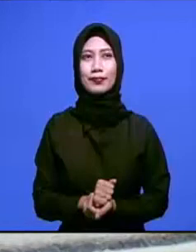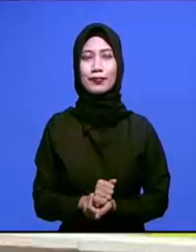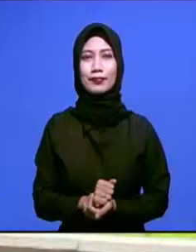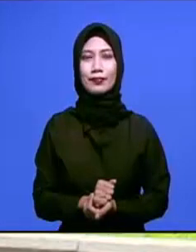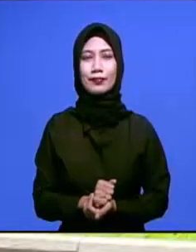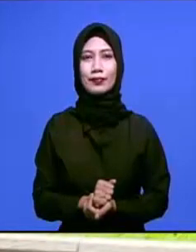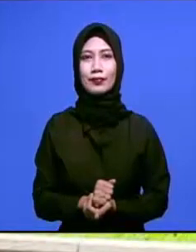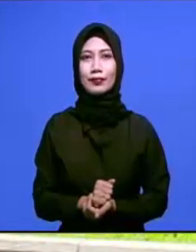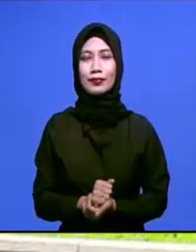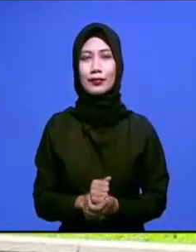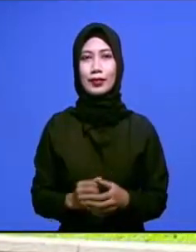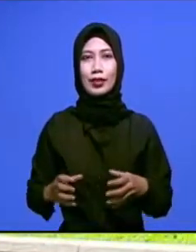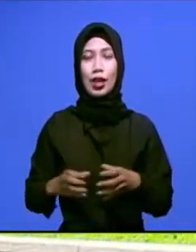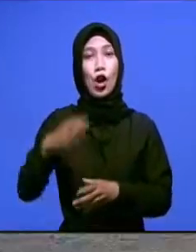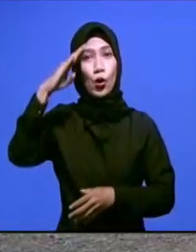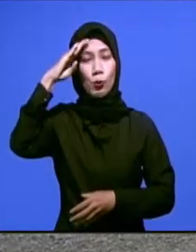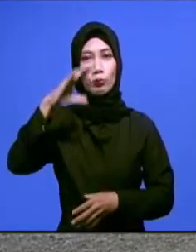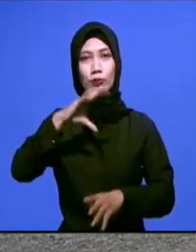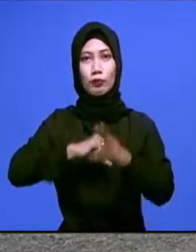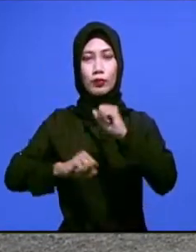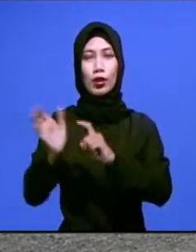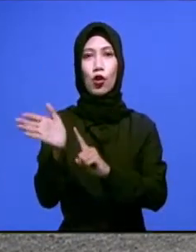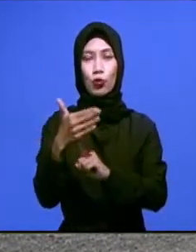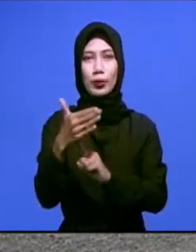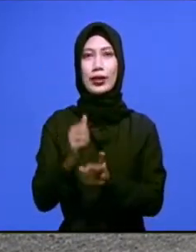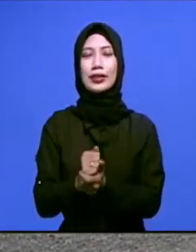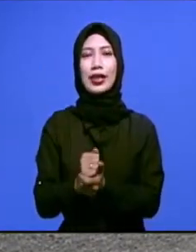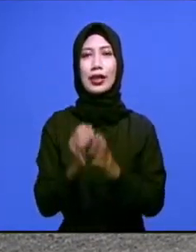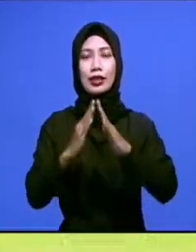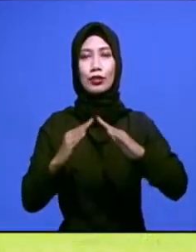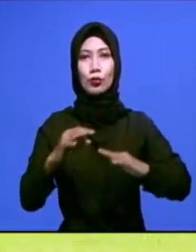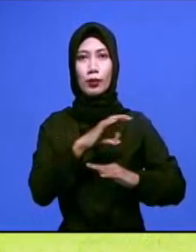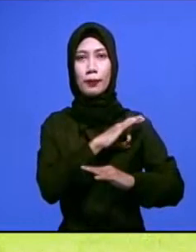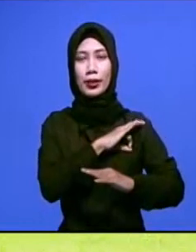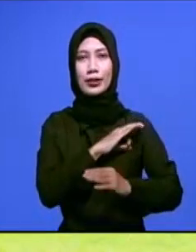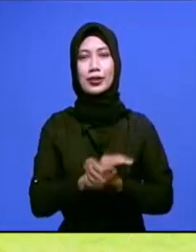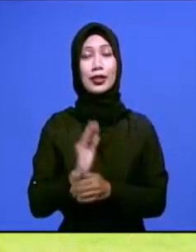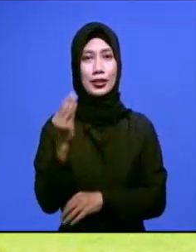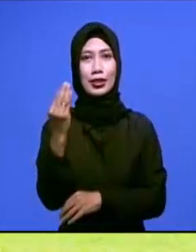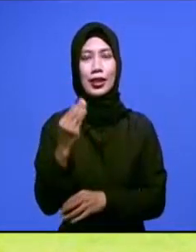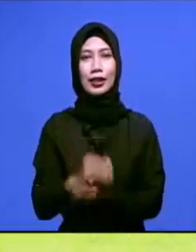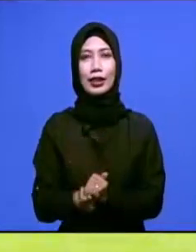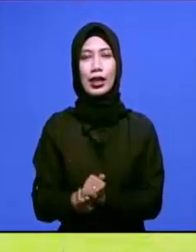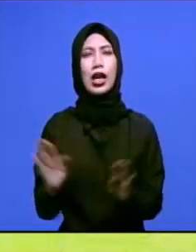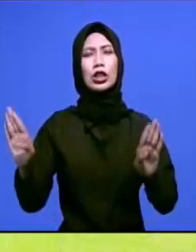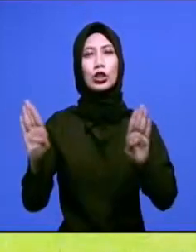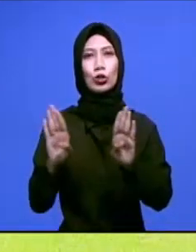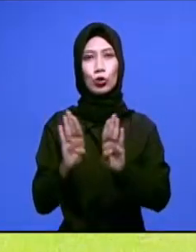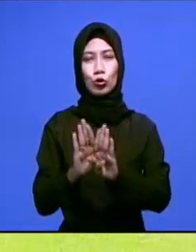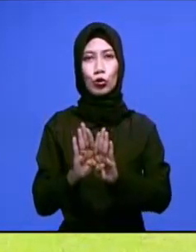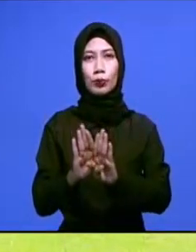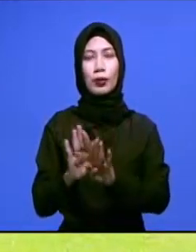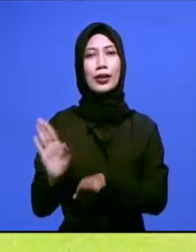Hai upacara peringatan Hut ke-75 Republik Indonesia di Istana Merdeka akan ditutup dengan prosesi penurunan bendera pusaka pada